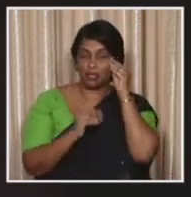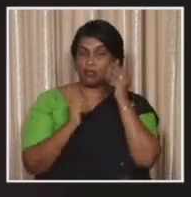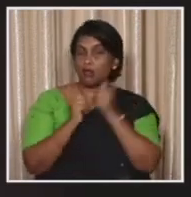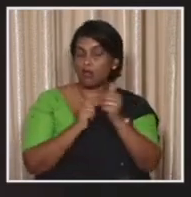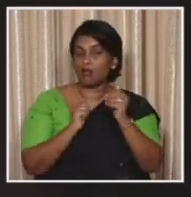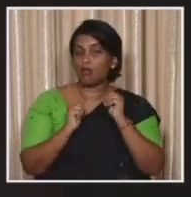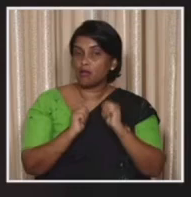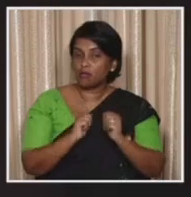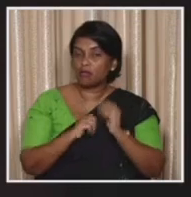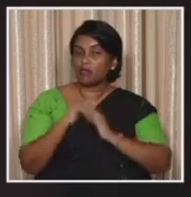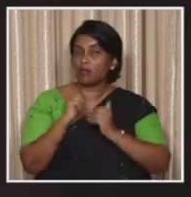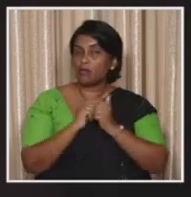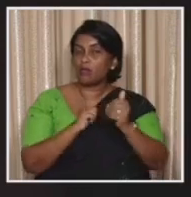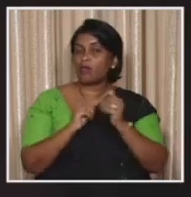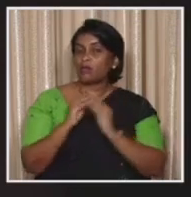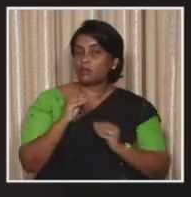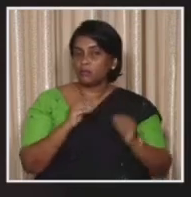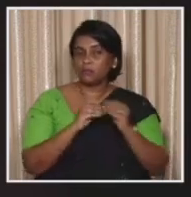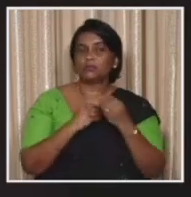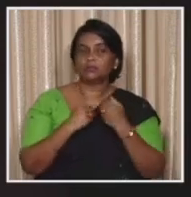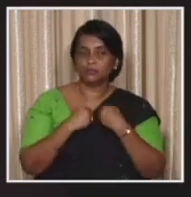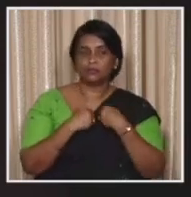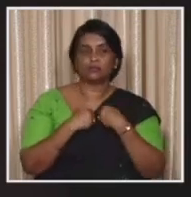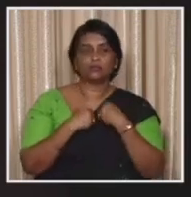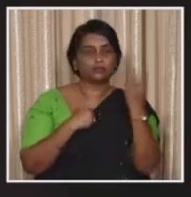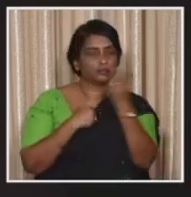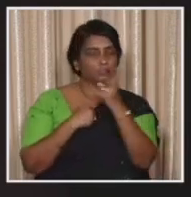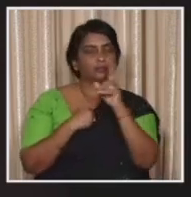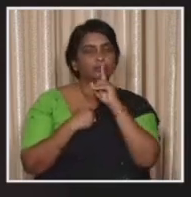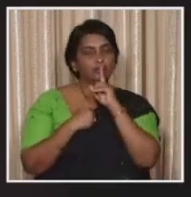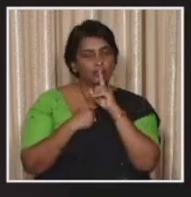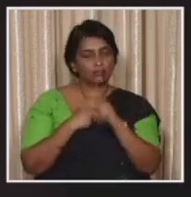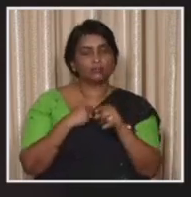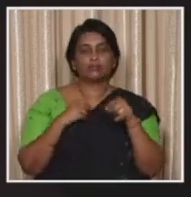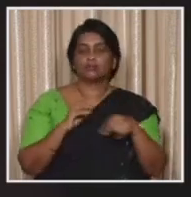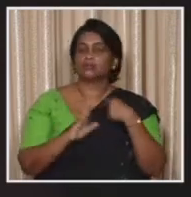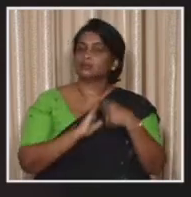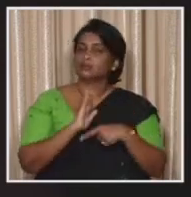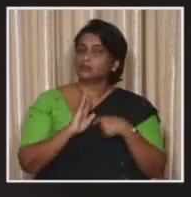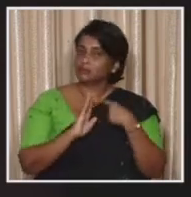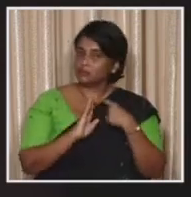ඕන මොකද්ද ගන්න ඕන විකල්පේ මම ඔබතුමාලා දෙන්නගෙම ඉල්ලනවා මේ රටේ